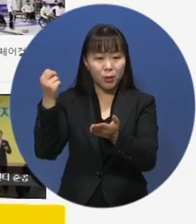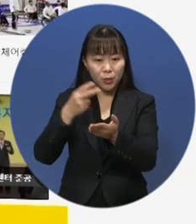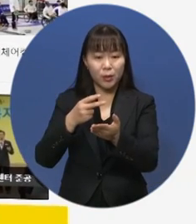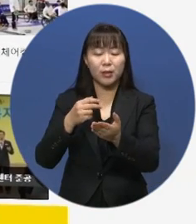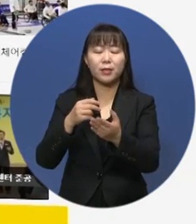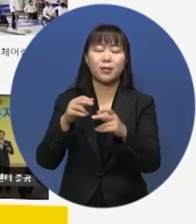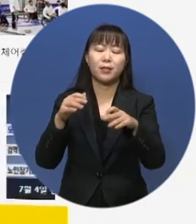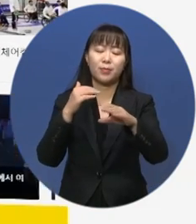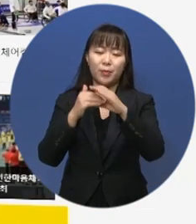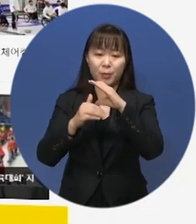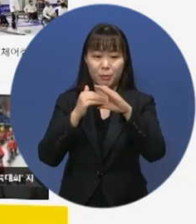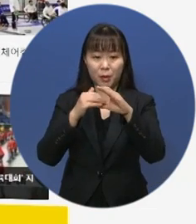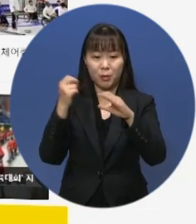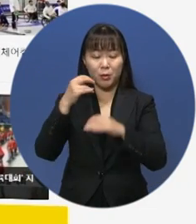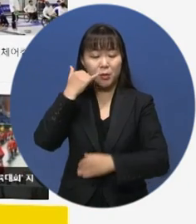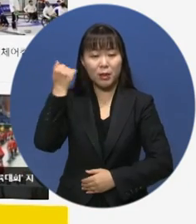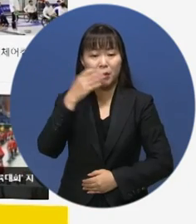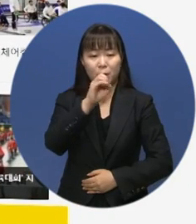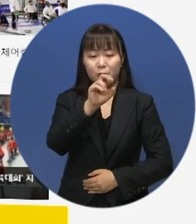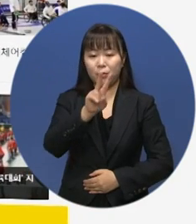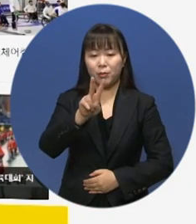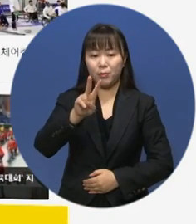홈페이지 또는 전자우편,